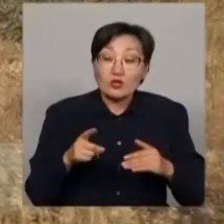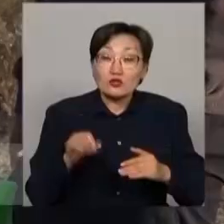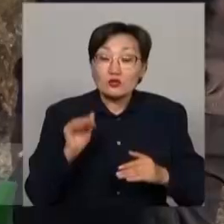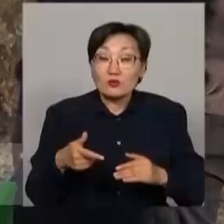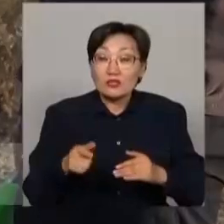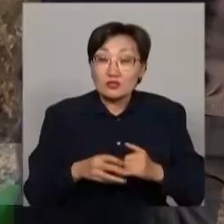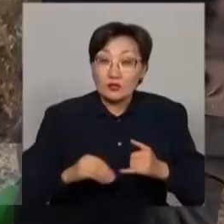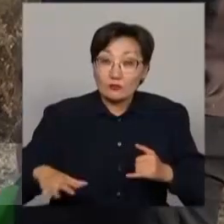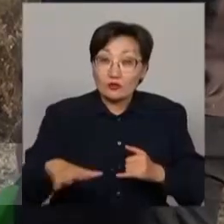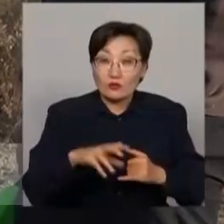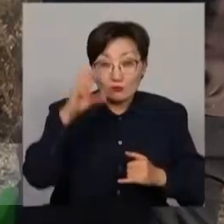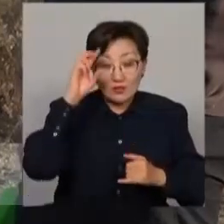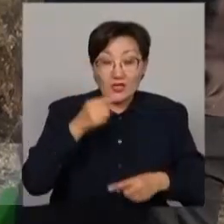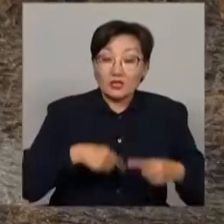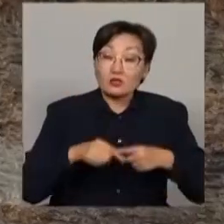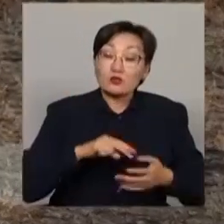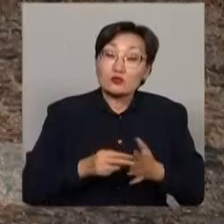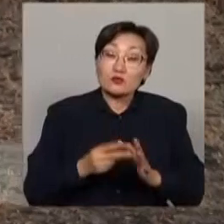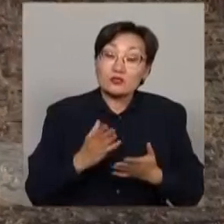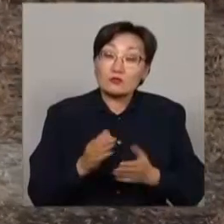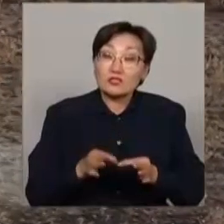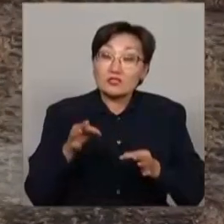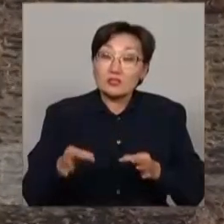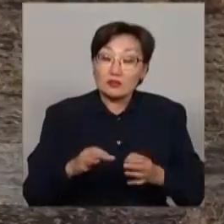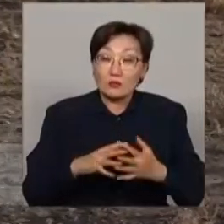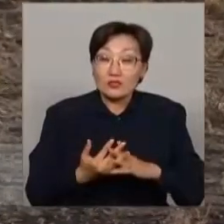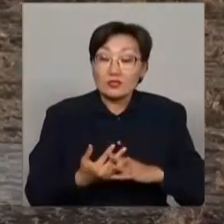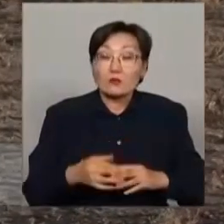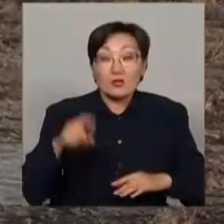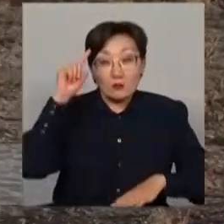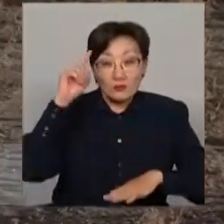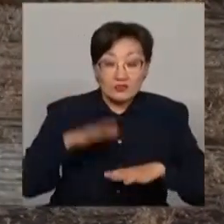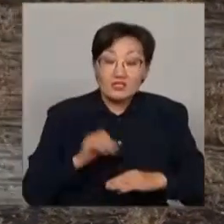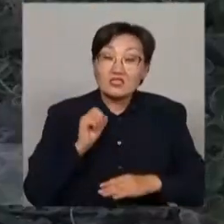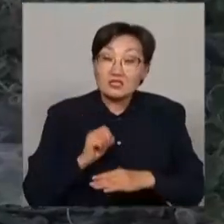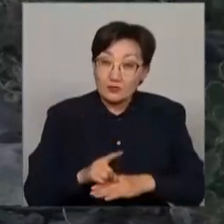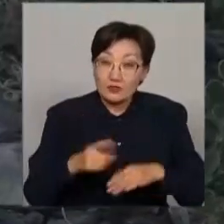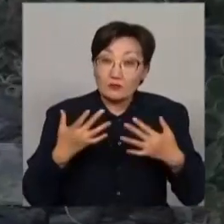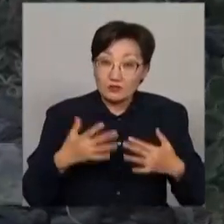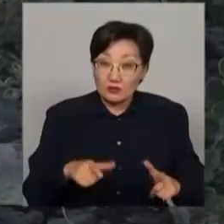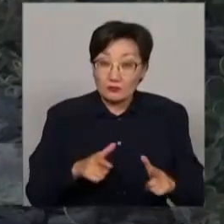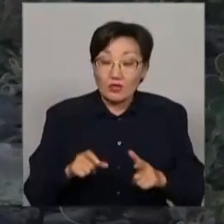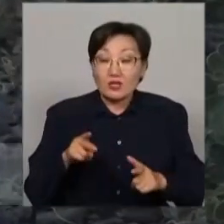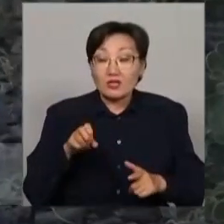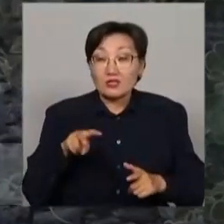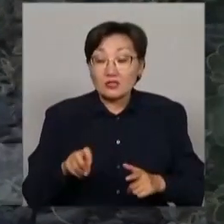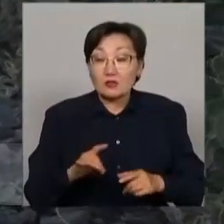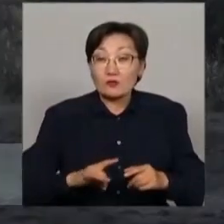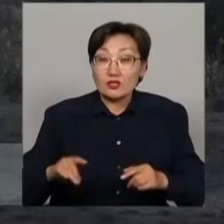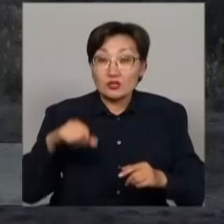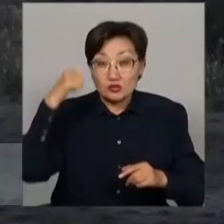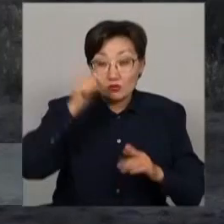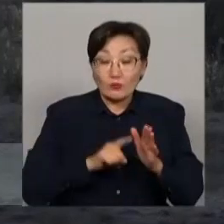гектар жерді мемлекетке қайтаруды жоспарлап отыр. Өңірдегі елді мекендердің әкімдігіне тапсырма да берілген. Мәселен, Қаратал ауданында жыл басынан